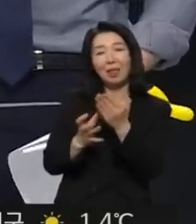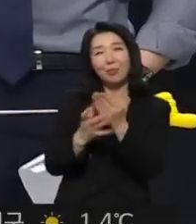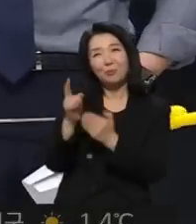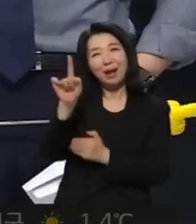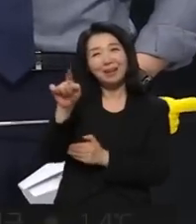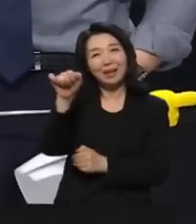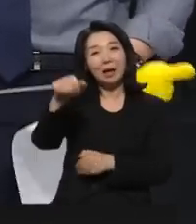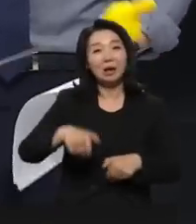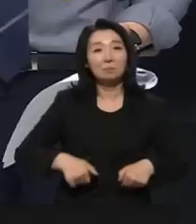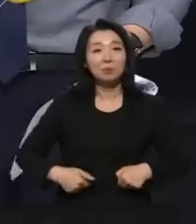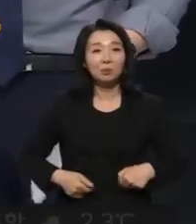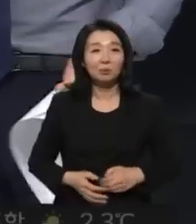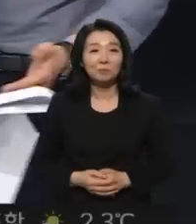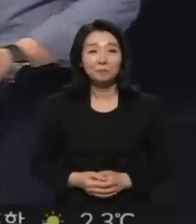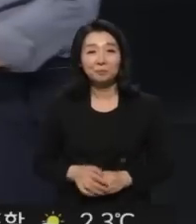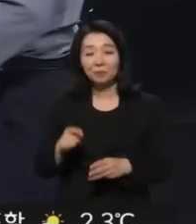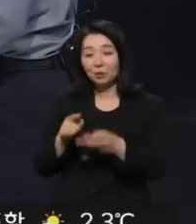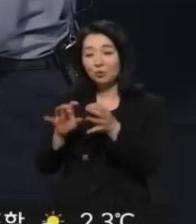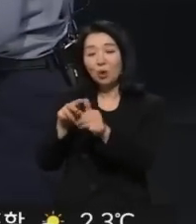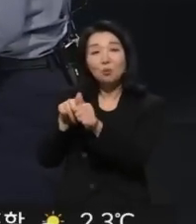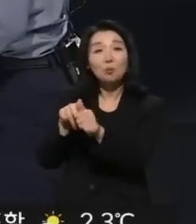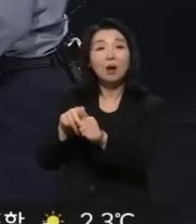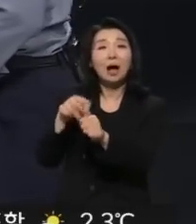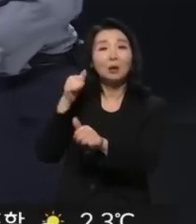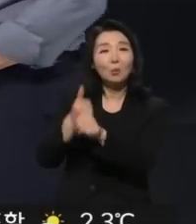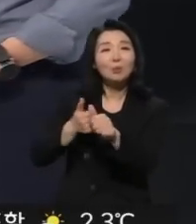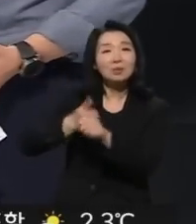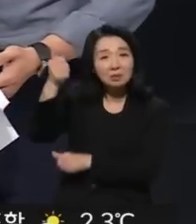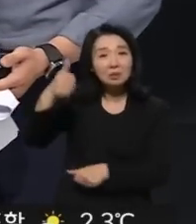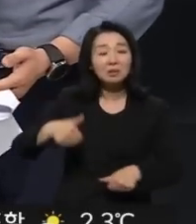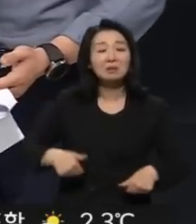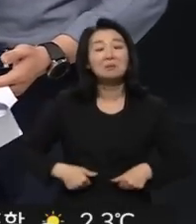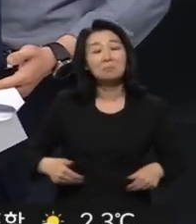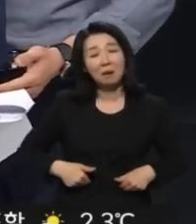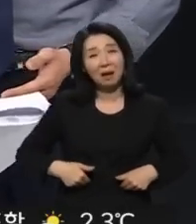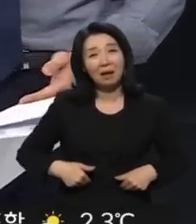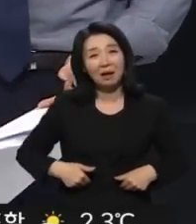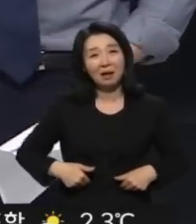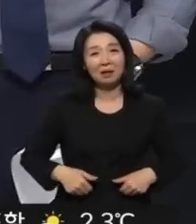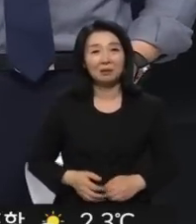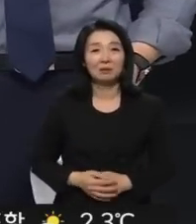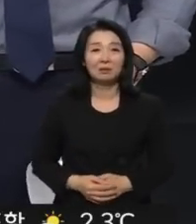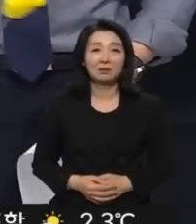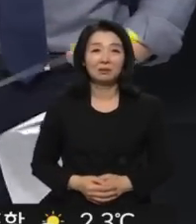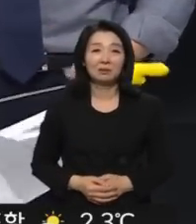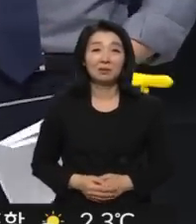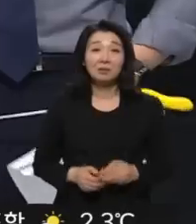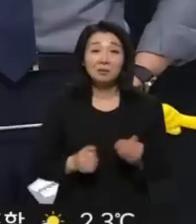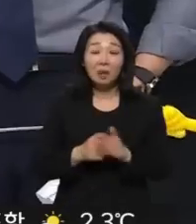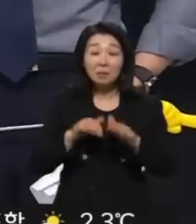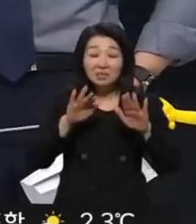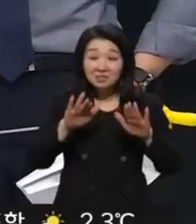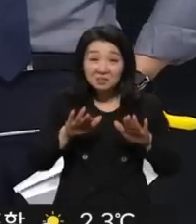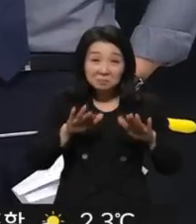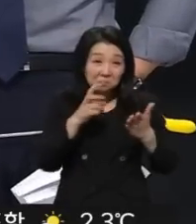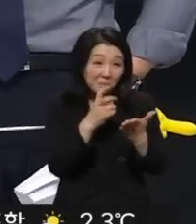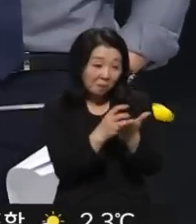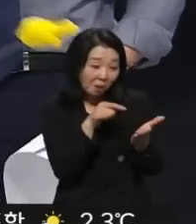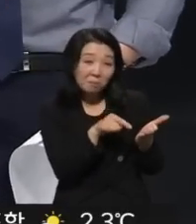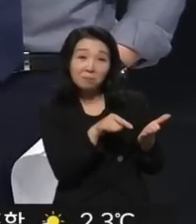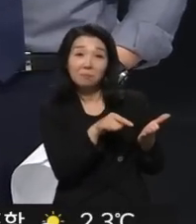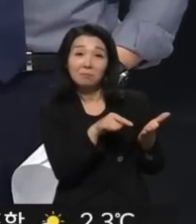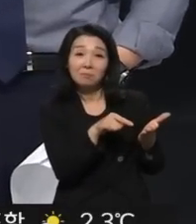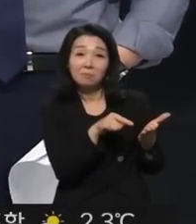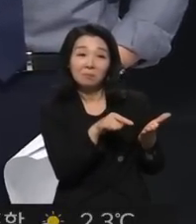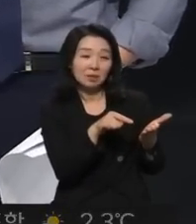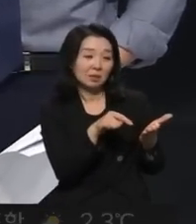하고요. 그리고 친윤 후보가 반드시 이길 수 있는 조건을 마련해야 하는데요. 그래서 거론되는 게 현행 규정인